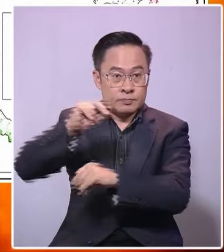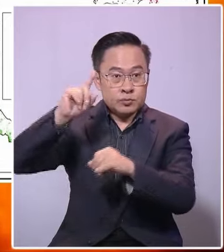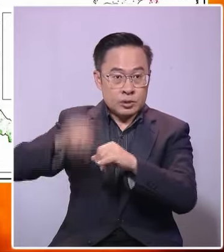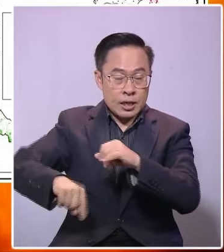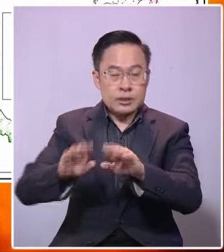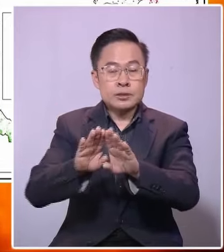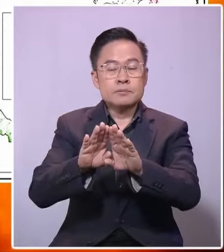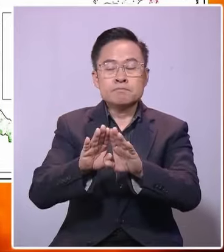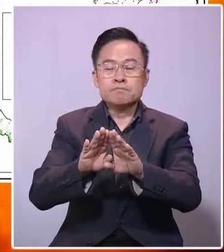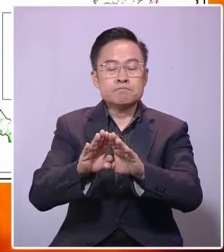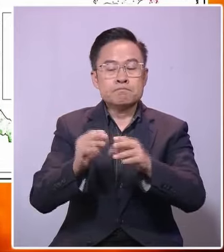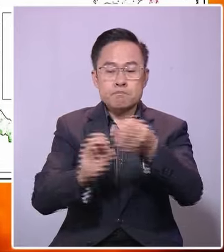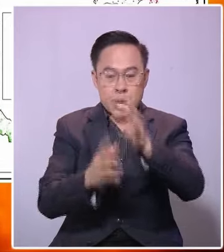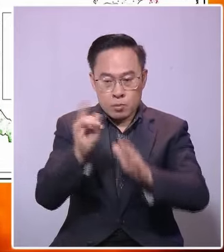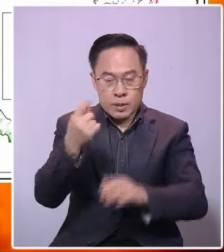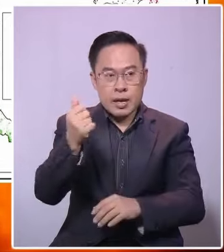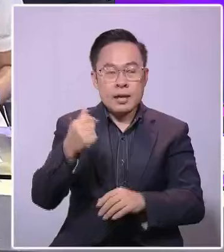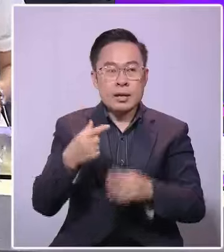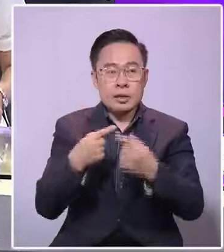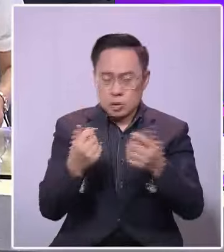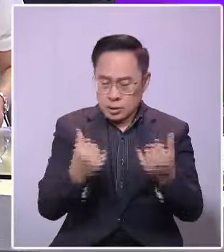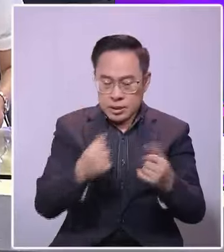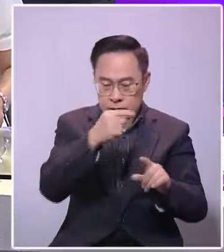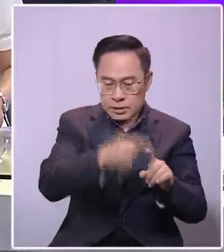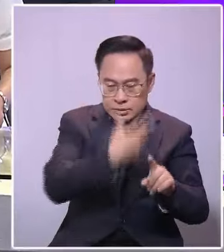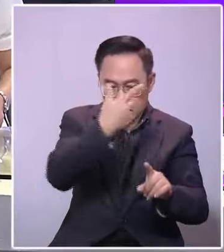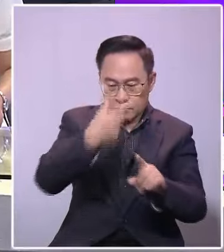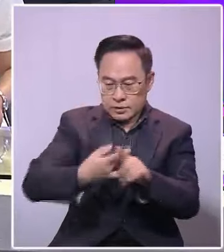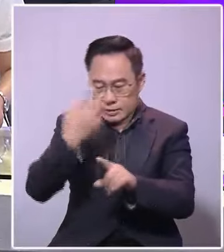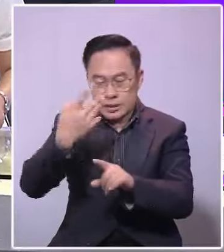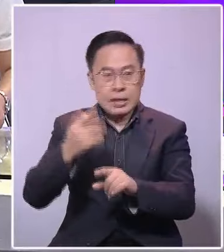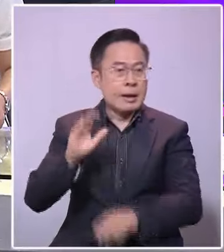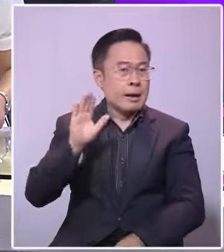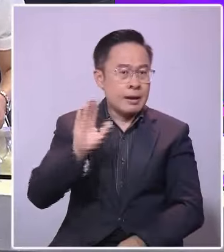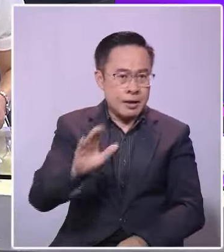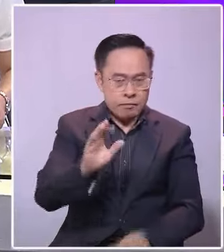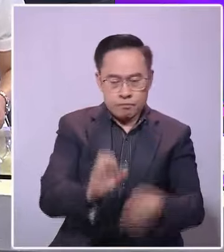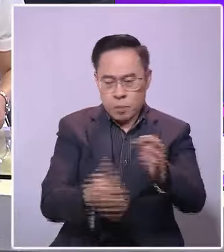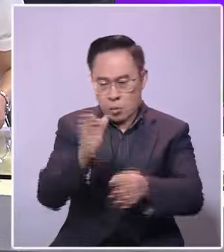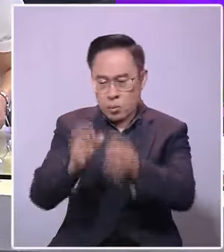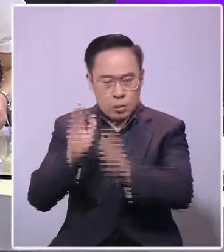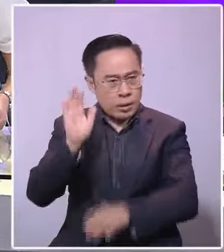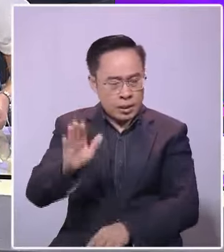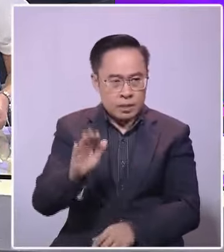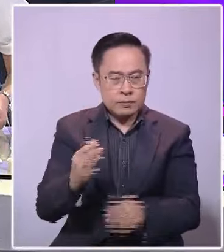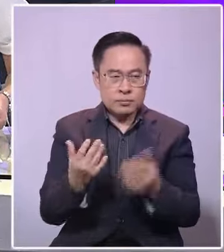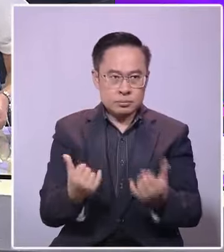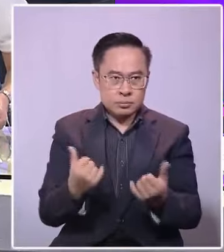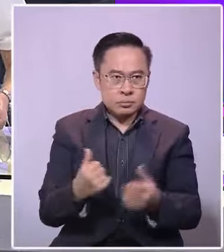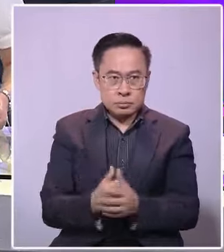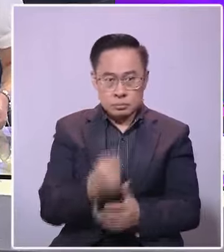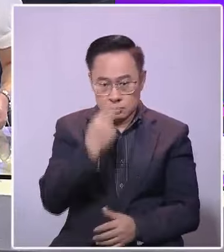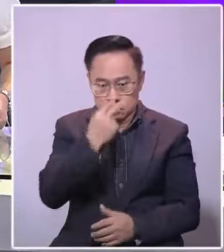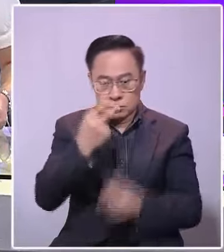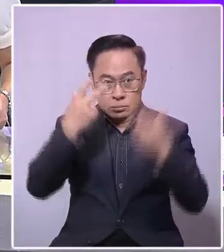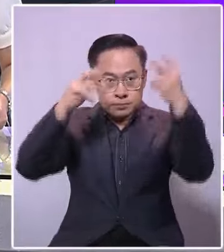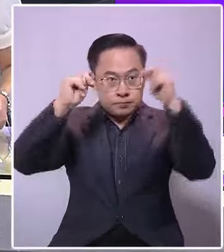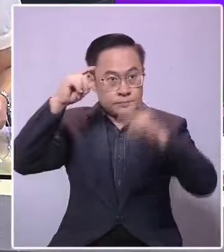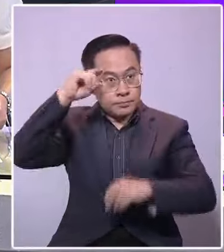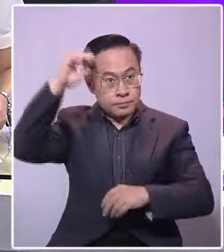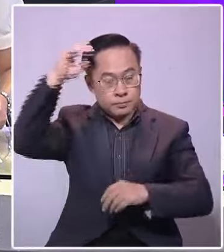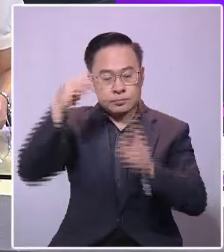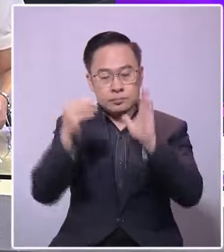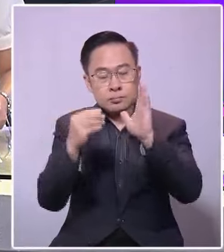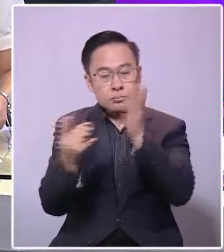คะแล้วก็อย่างที่บอกว่าความร้อนเนี่ย97จุดเนี่ยกระจายในหลากหลายอำเภอเดี๋ยวรอดูมาตรการหลังจากนี้ด้วยเพราะว่าท่านนายกรัฐมนตรีจะ